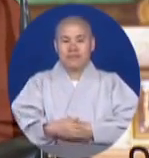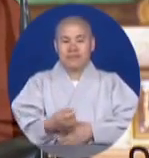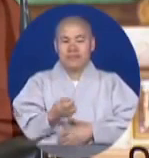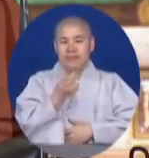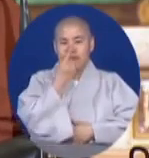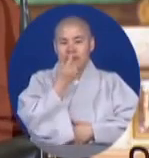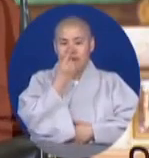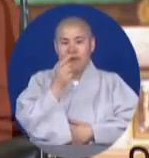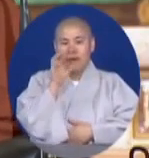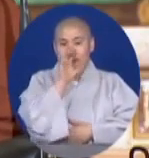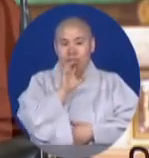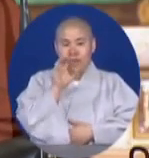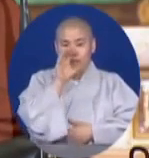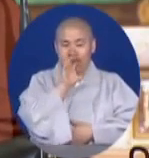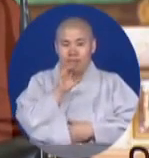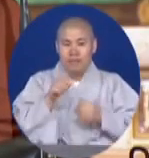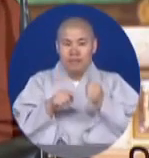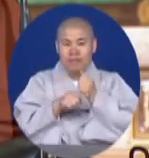학습은